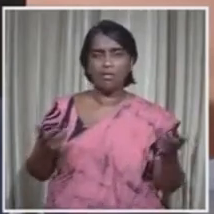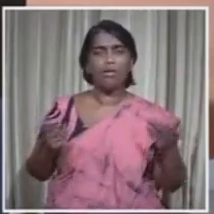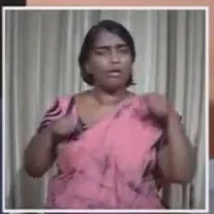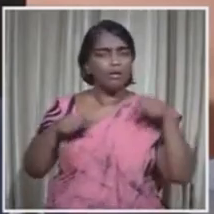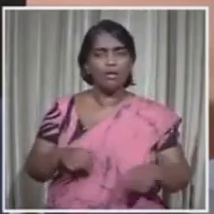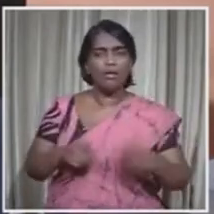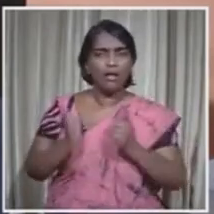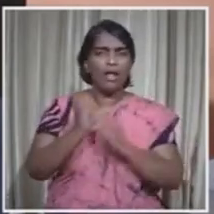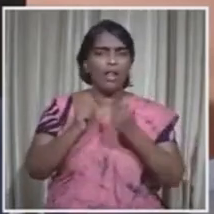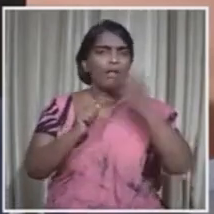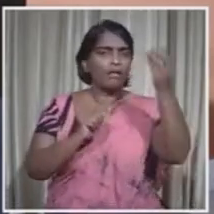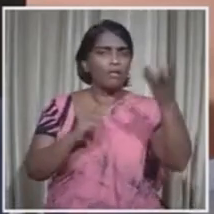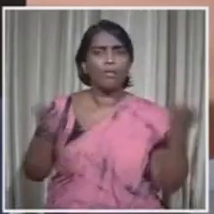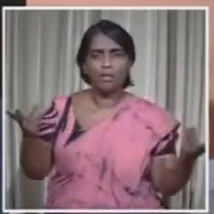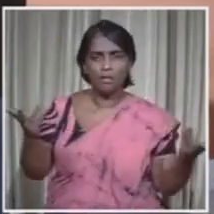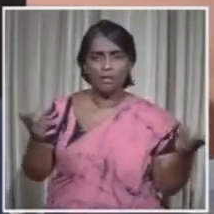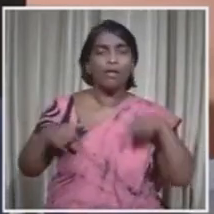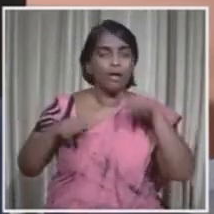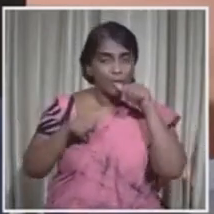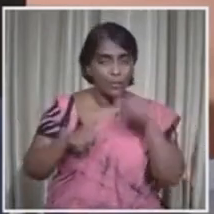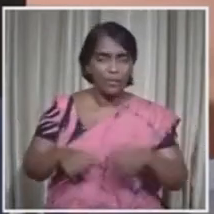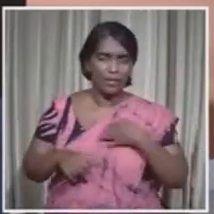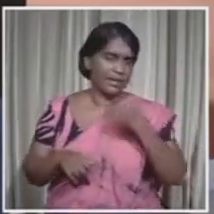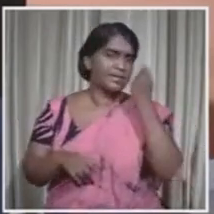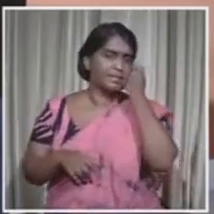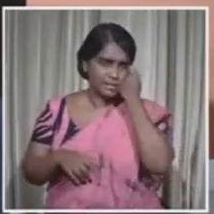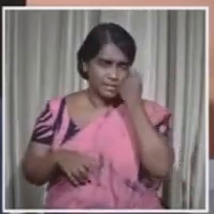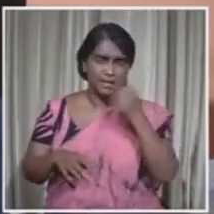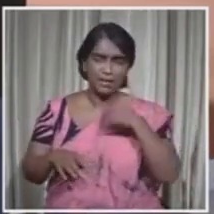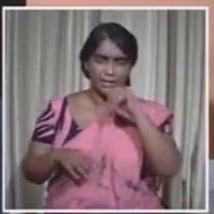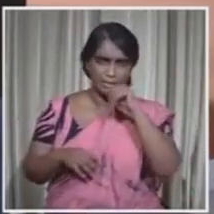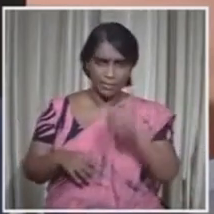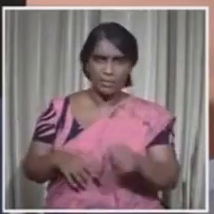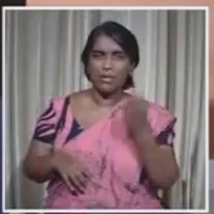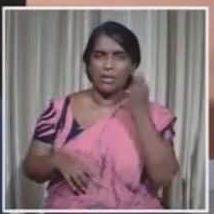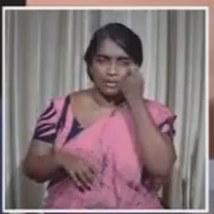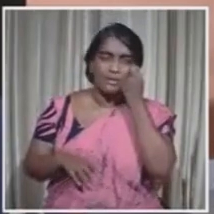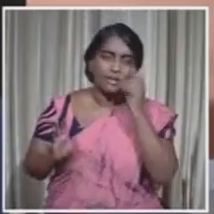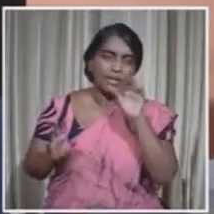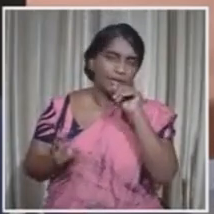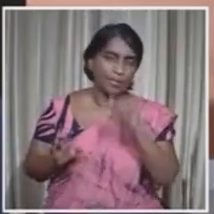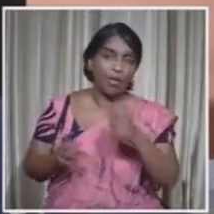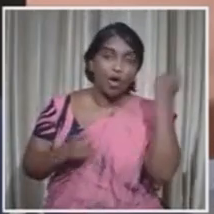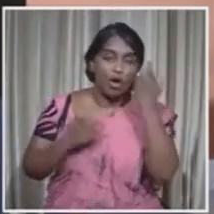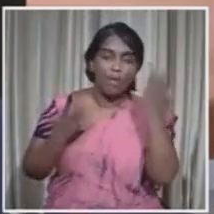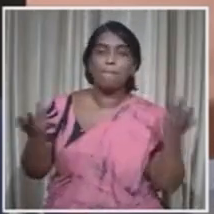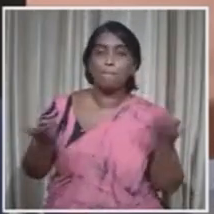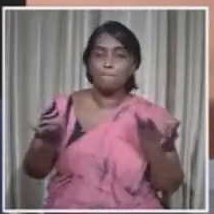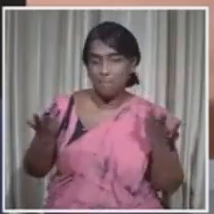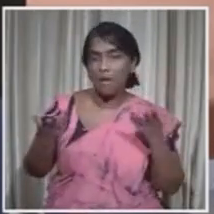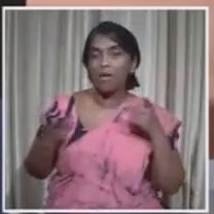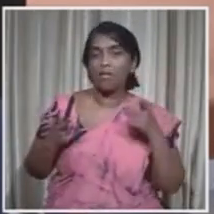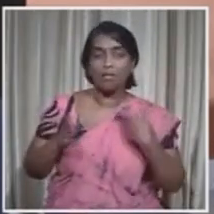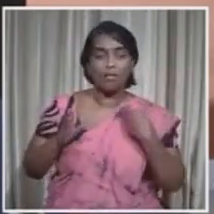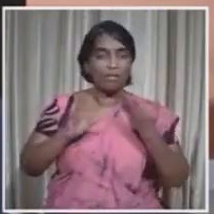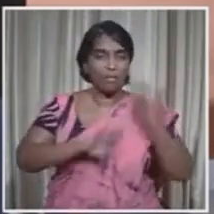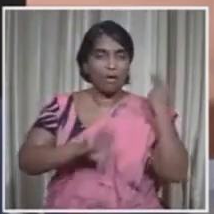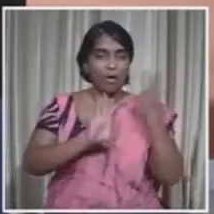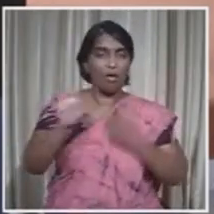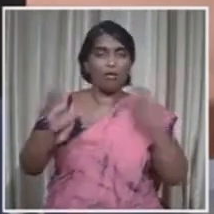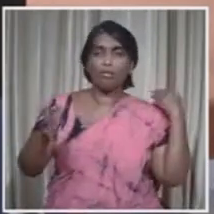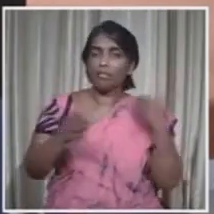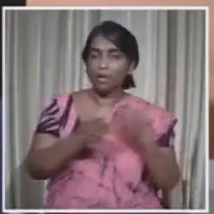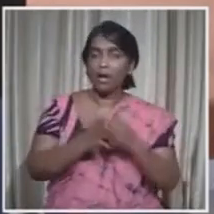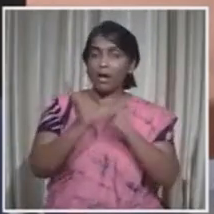මේ නාය ගෙව්වේ? අපිට පැහැදිලි සැකයක් තියෙනවා. පැහැදිලි සැකයක් කියලා විතරයි කියන්න පුළුවන්. මොකද ඒක හොයාගන්න බෑලු. මේ පහුගිය අවුරුදු දෙකේ දොස් ගෙවපු